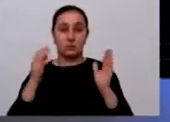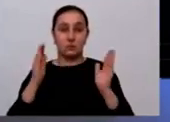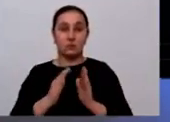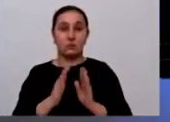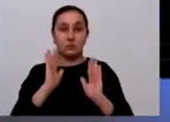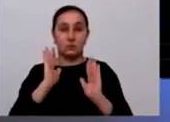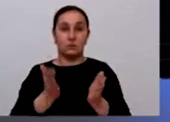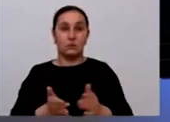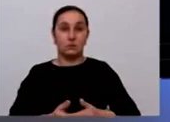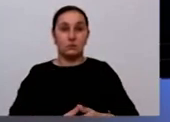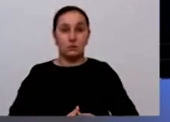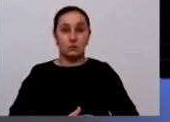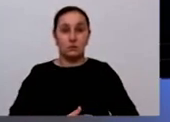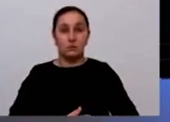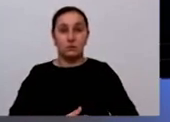olamiz.